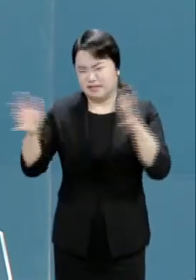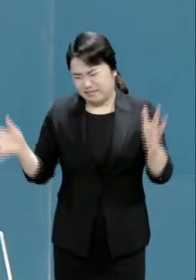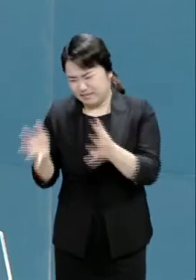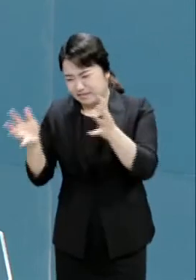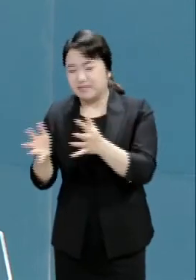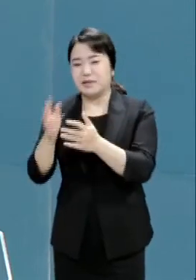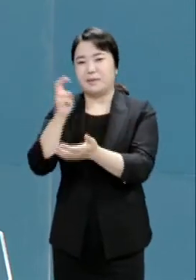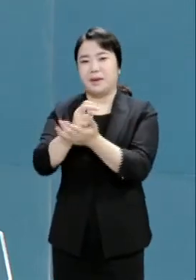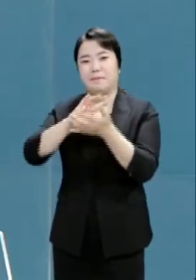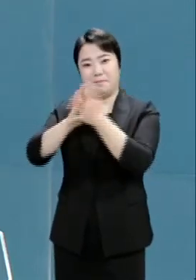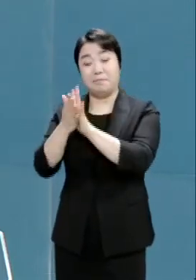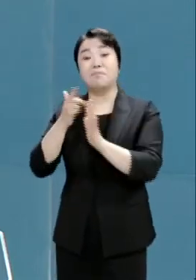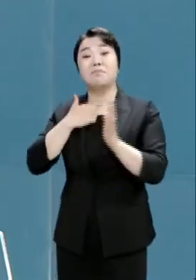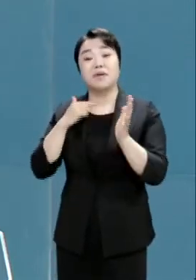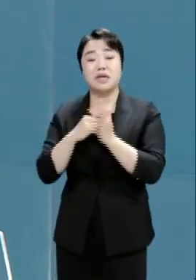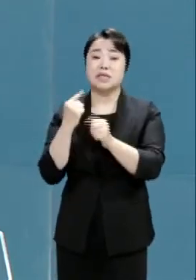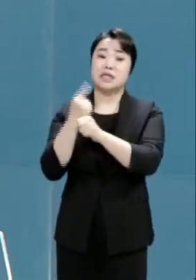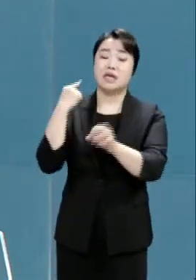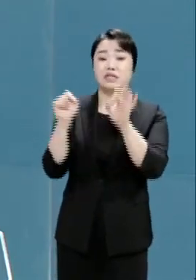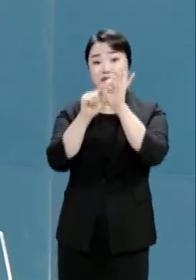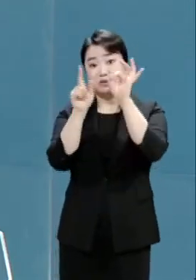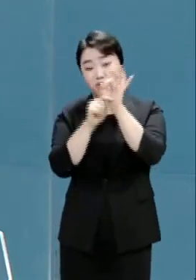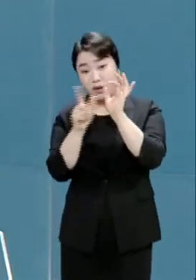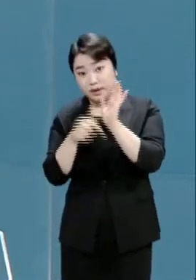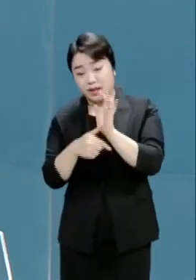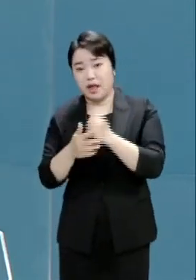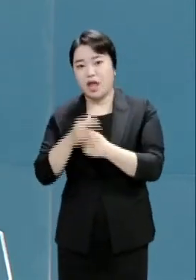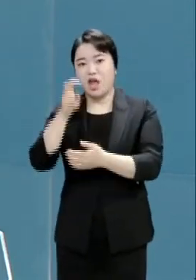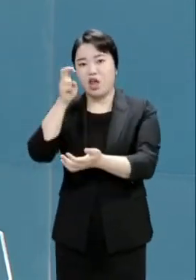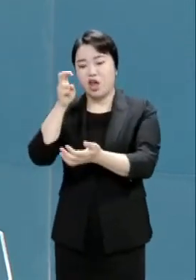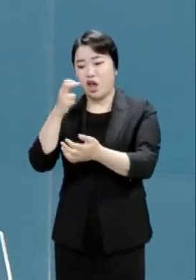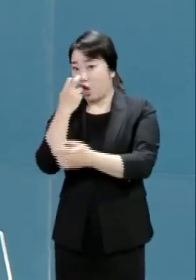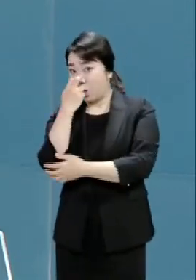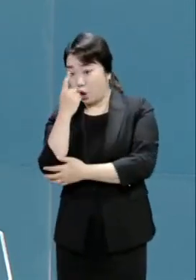이제 개정이 됐는데 작년 10월에 그 경비업법이